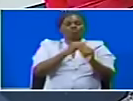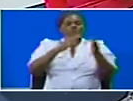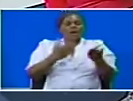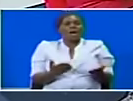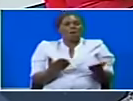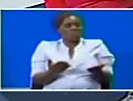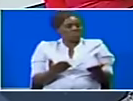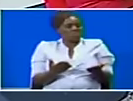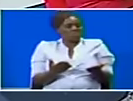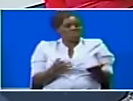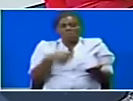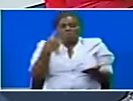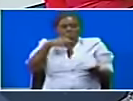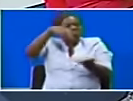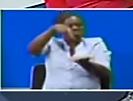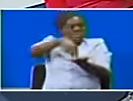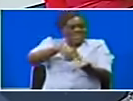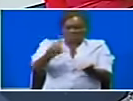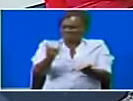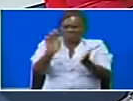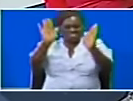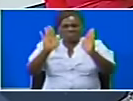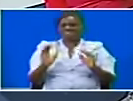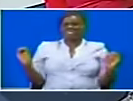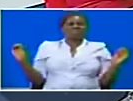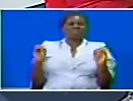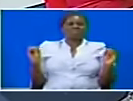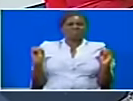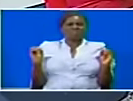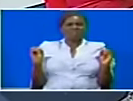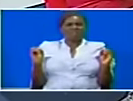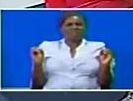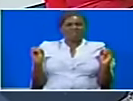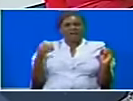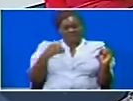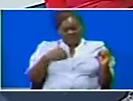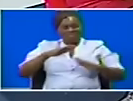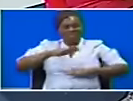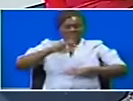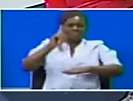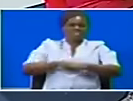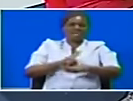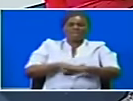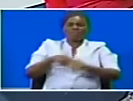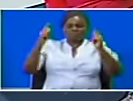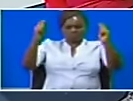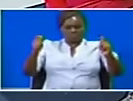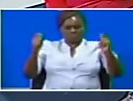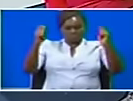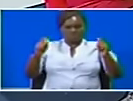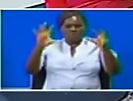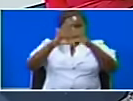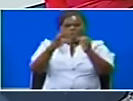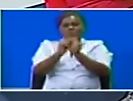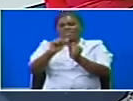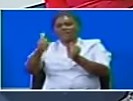Kwa hivyo nani mwenye atakuwa ni nani atakuwa atapata bendera ya kuwa rais, huyo atashikana na wengine waende